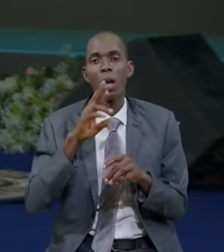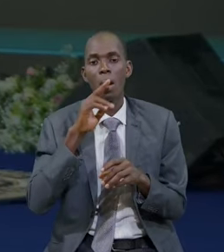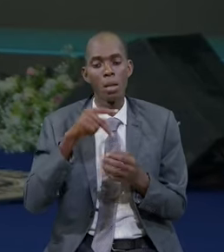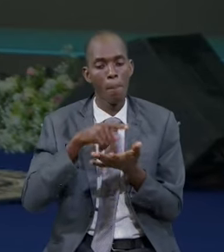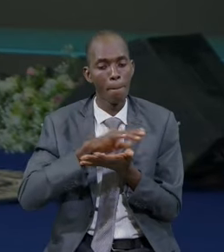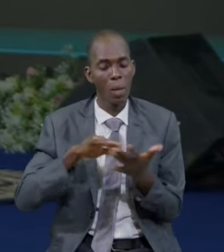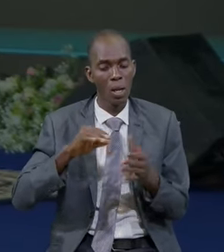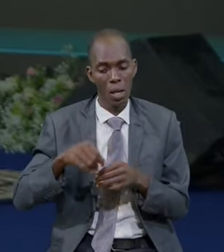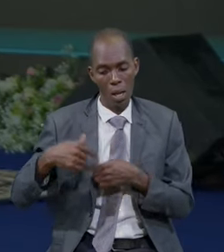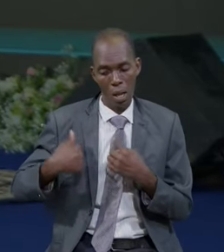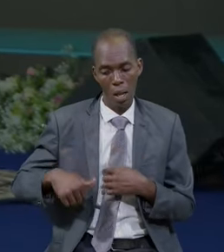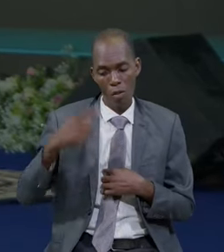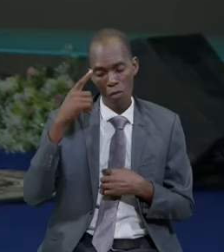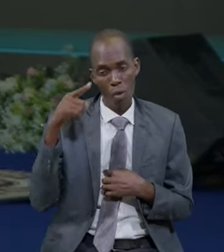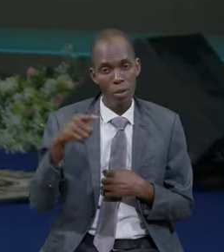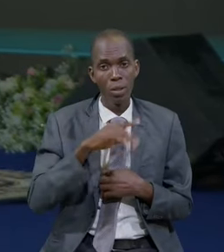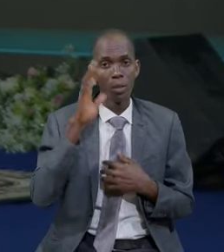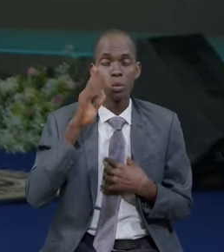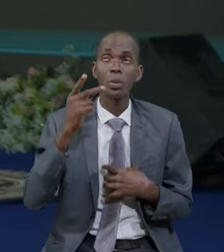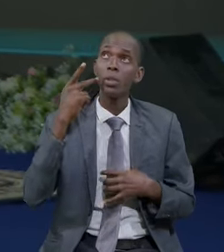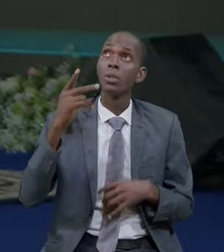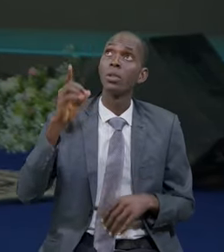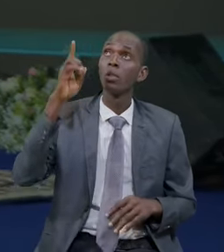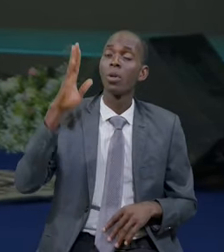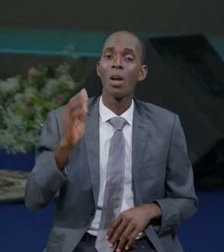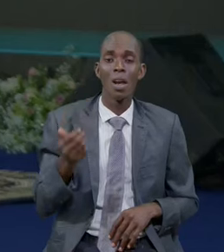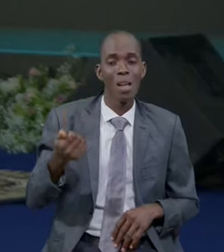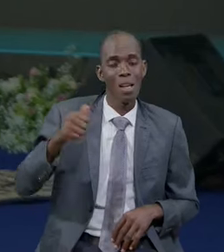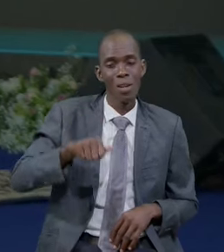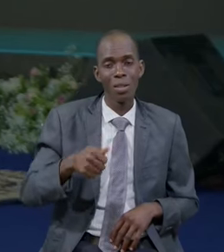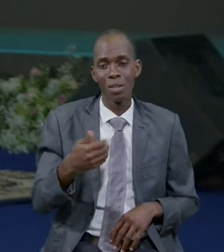Dieu, tout ce que tu vois après cela